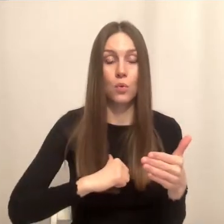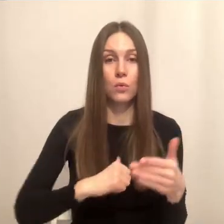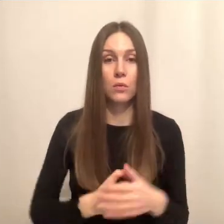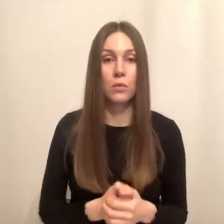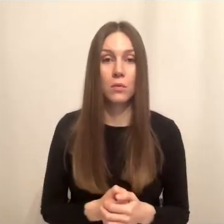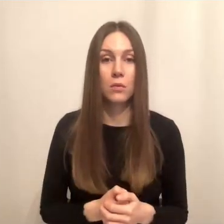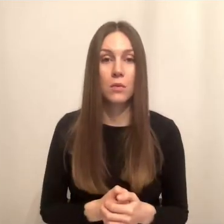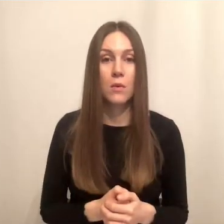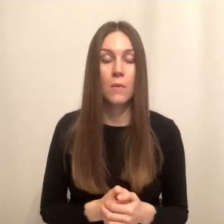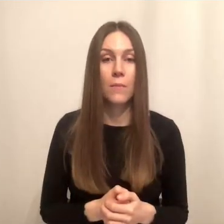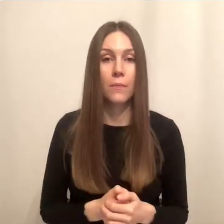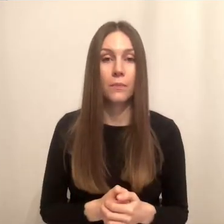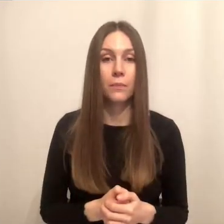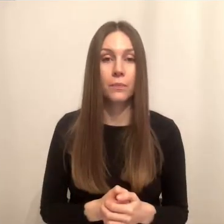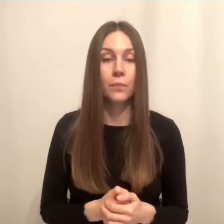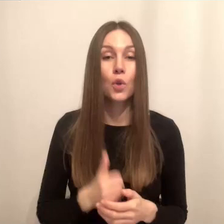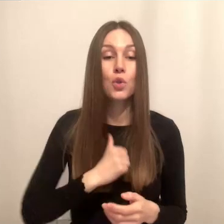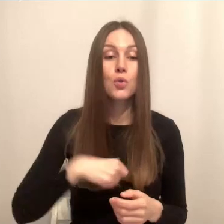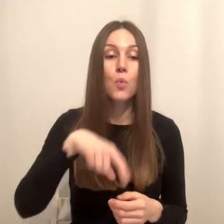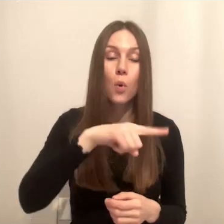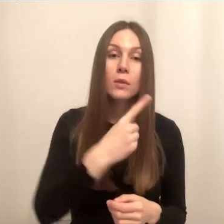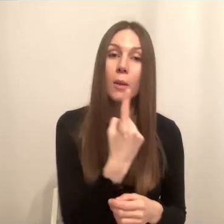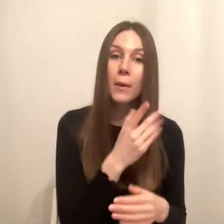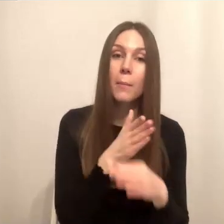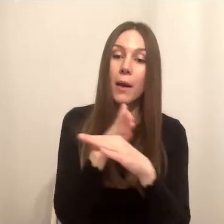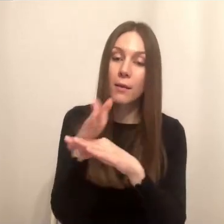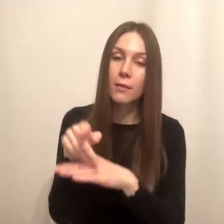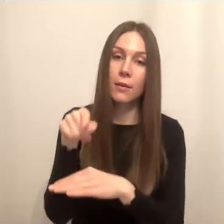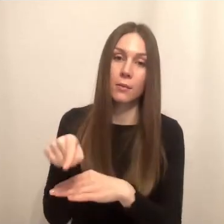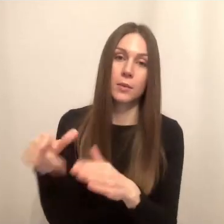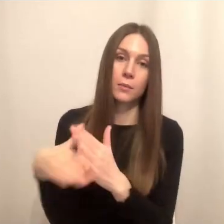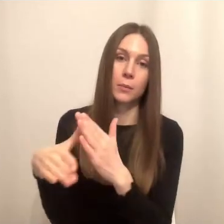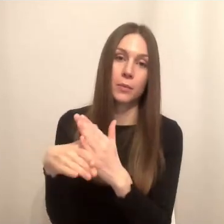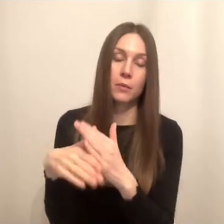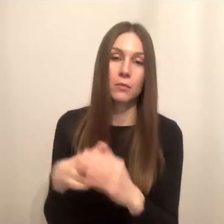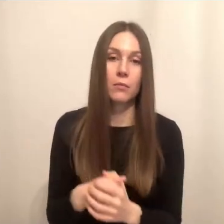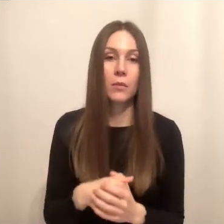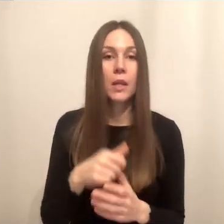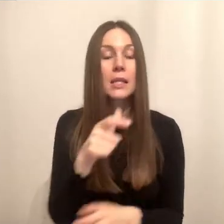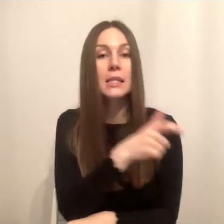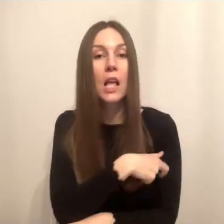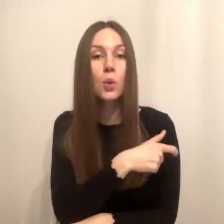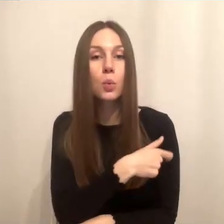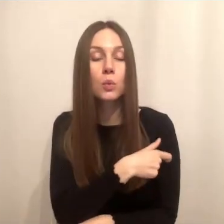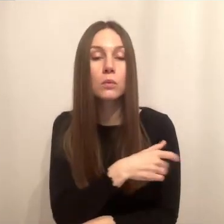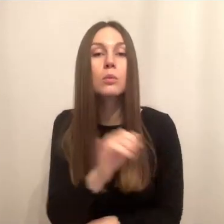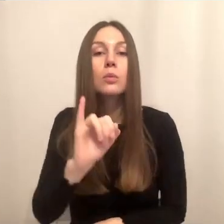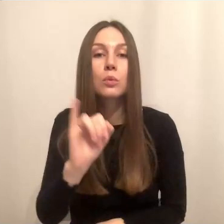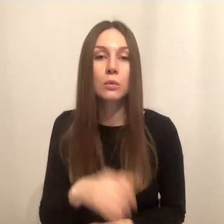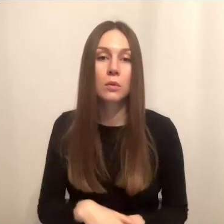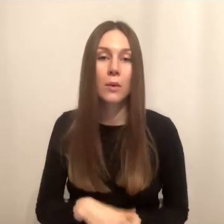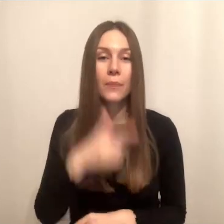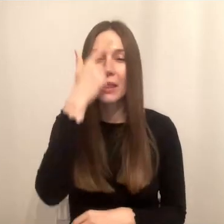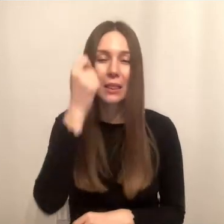į kuriuos turėtų žmonės kreiptis pirmiausiai pagalbos. Kur mūsų seniūnai? Nesupykite, aš